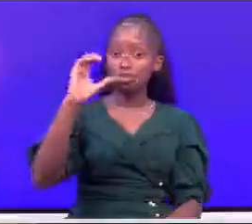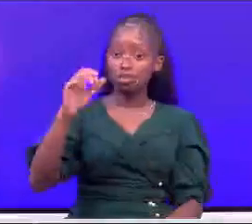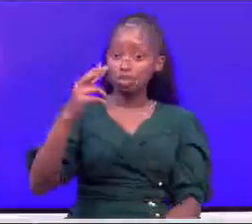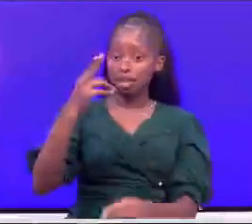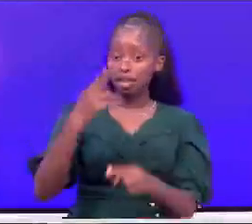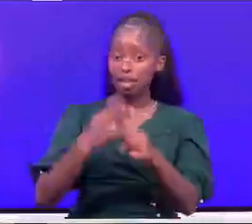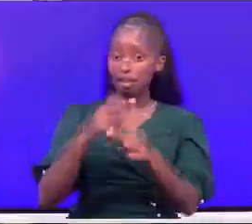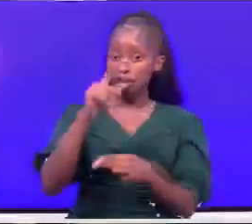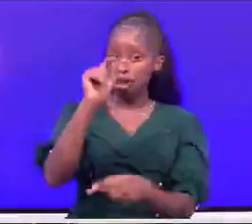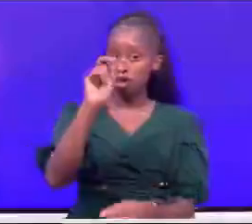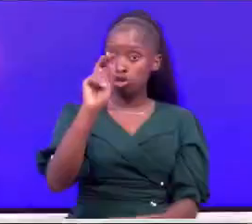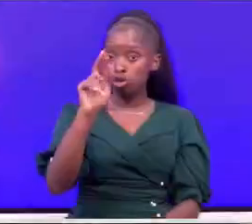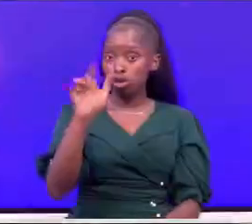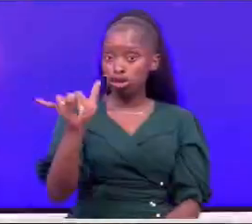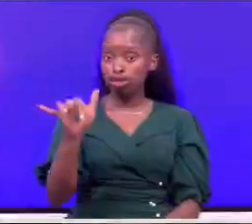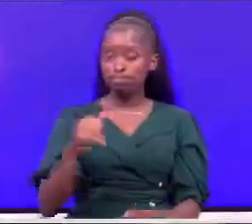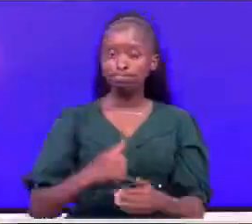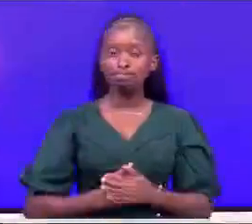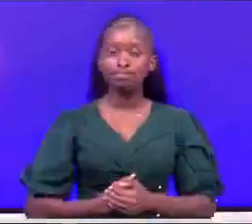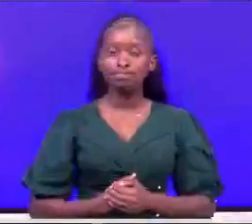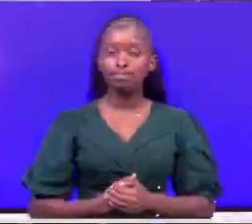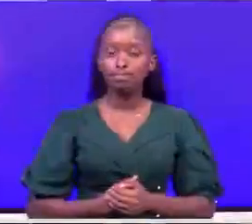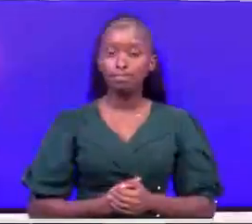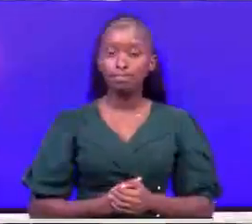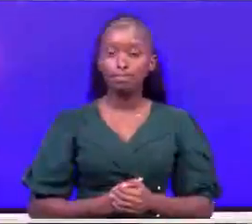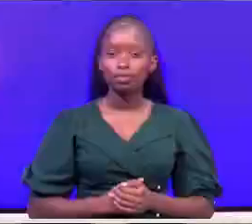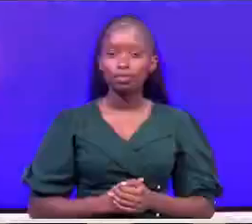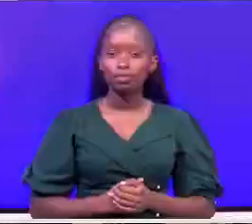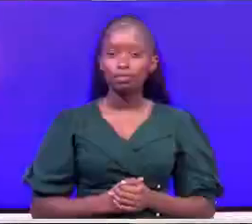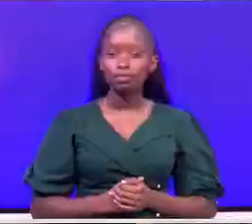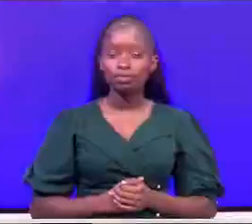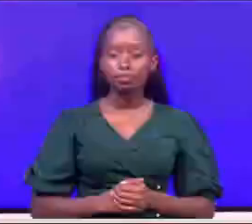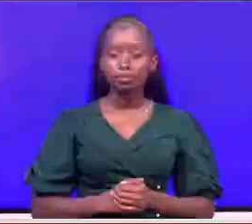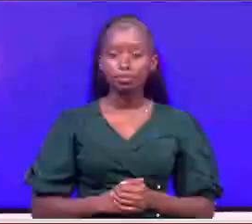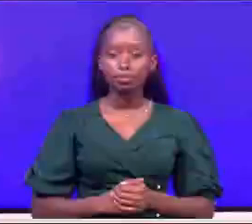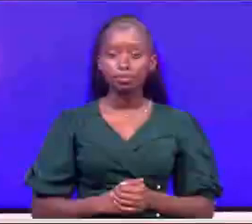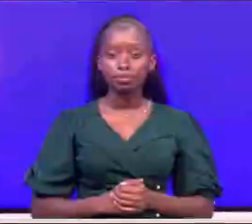Mbarak. Paul Moniruninga TV 47 Mombasa.